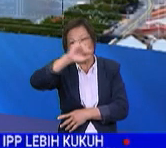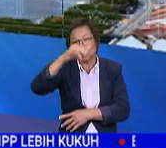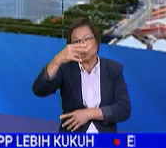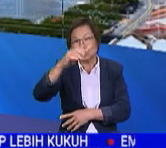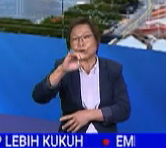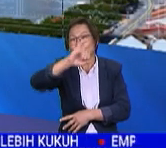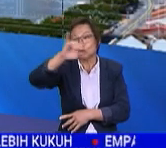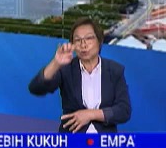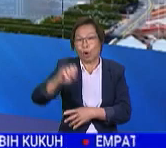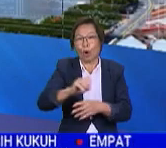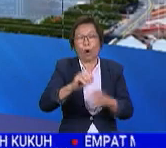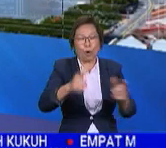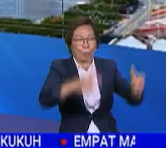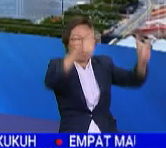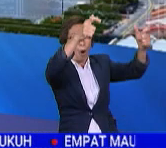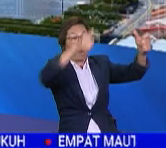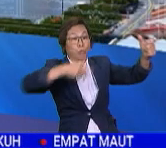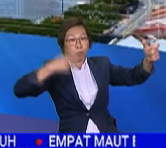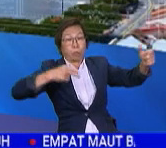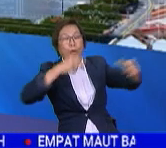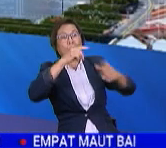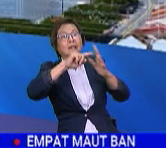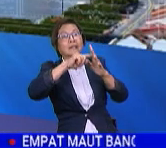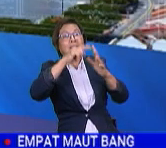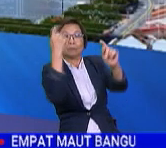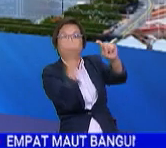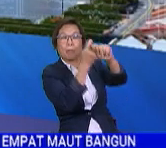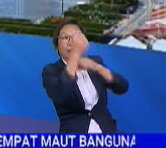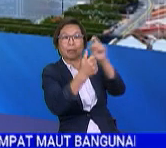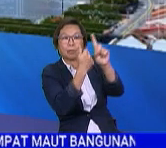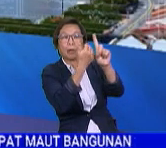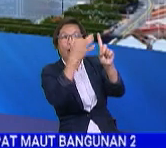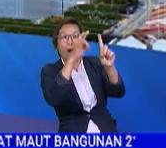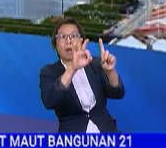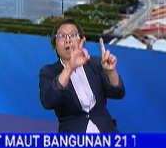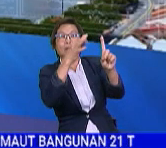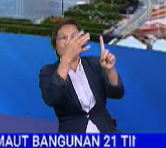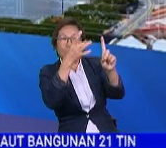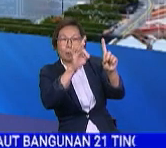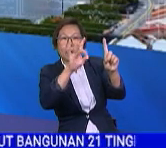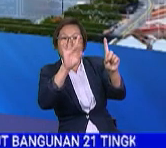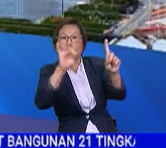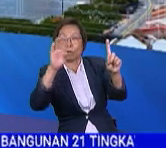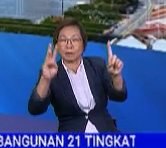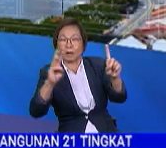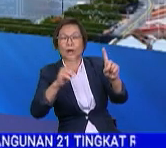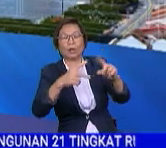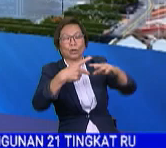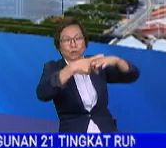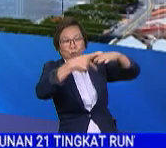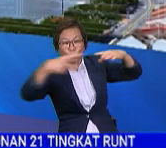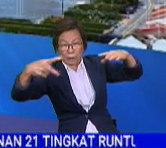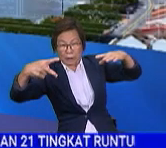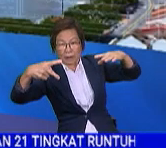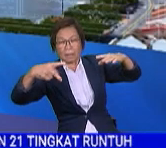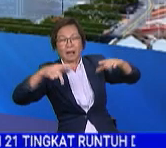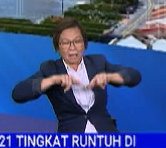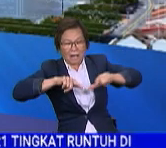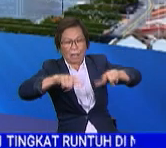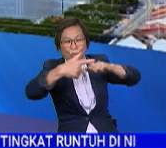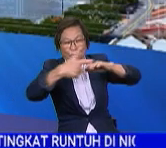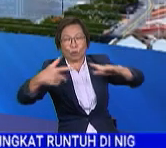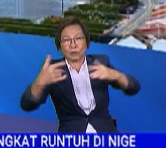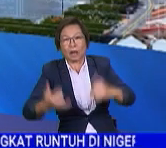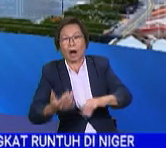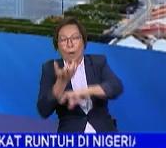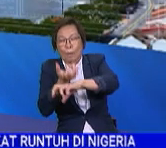blog bersejarah itu dibina pada tahun 1886 sebagai bangunan kayu dua tingkat sebelum bertukar wajah menjadi bangunan